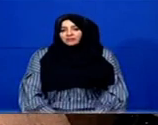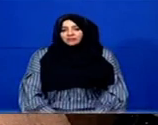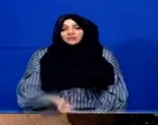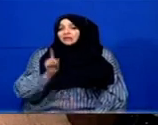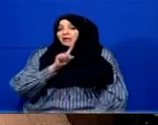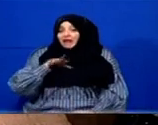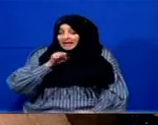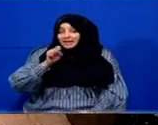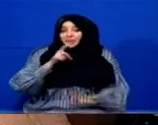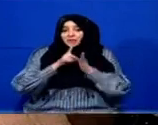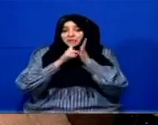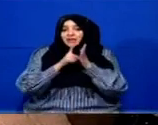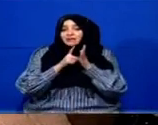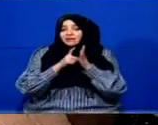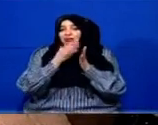الصيام